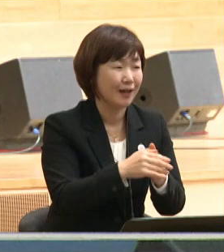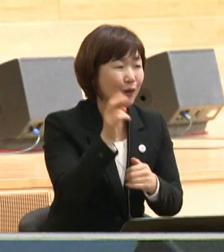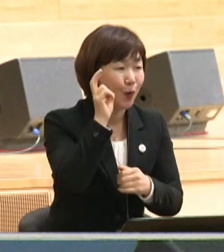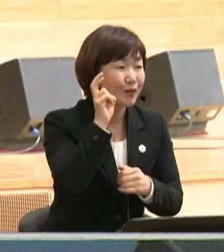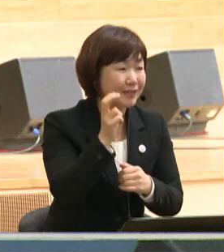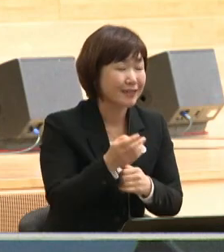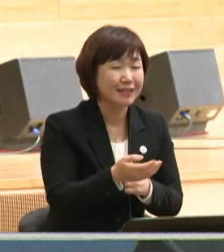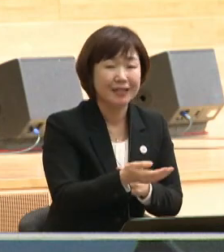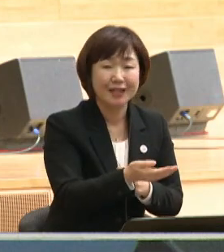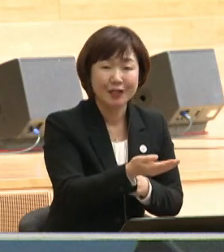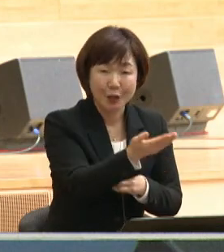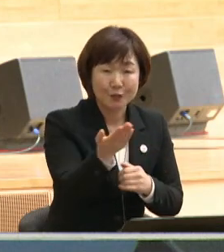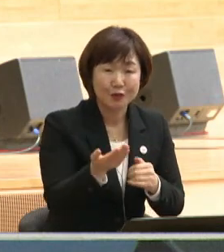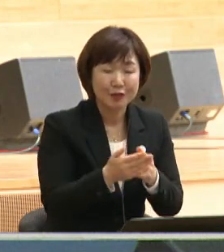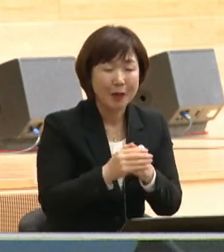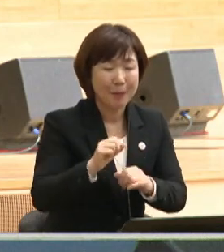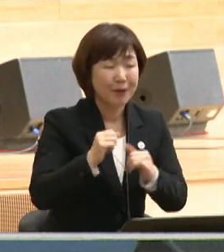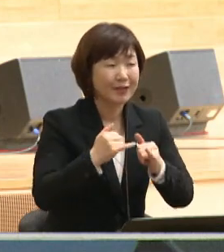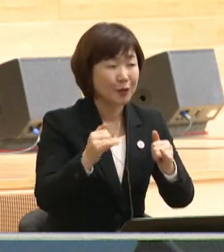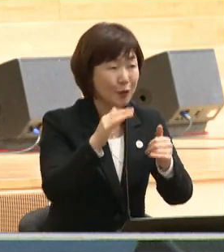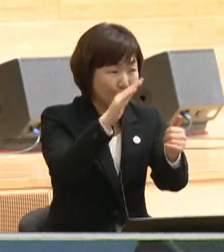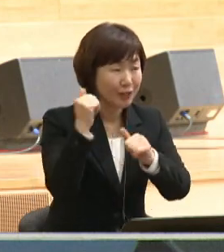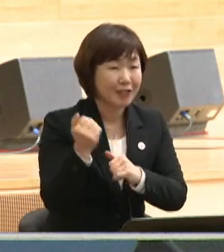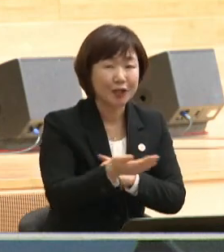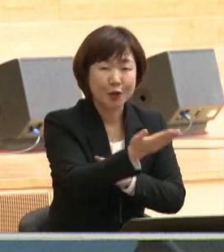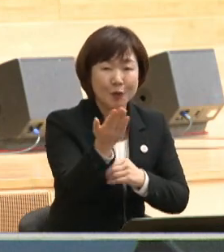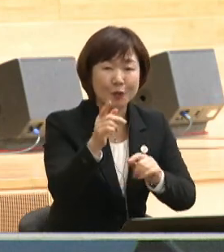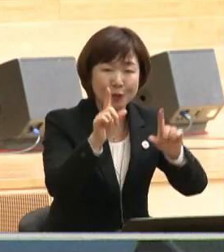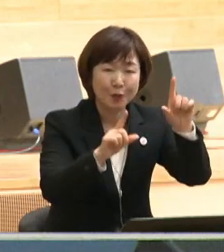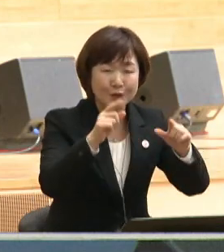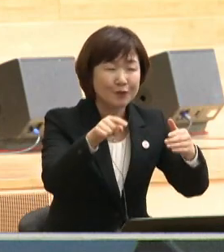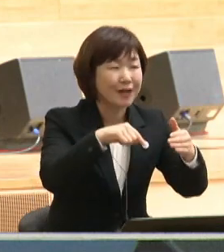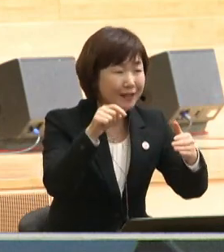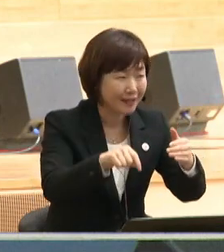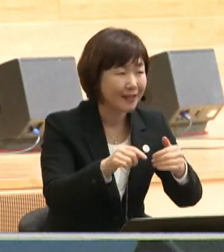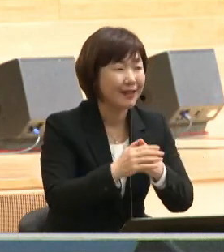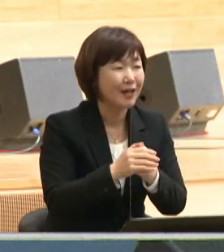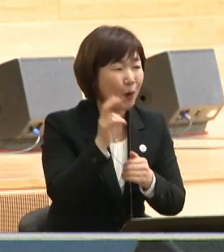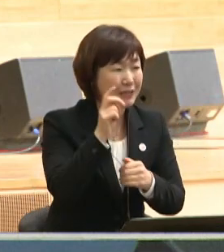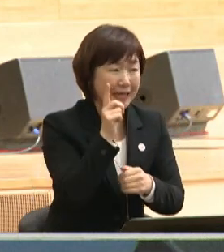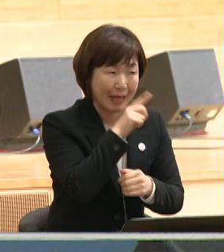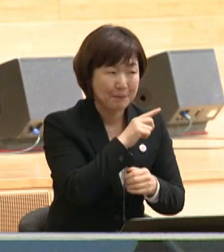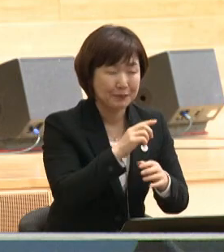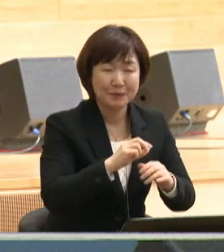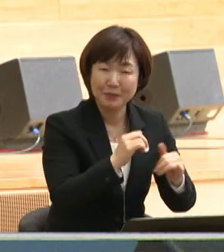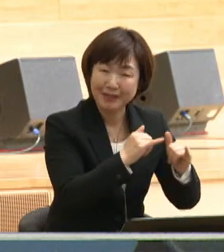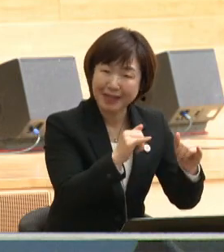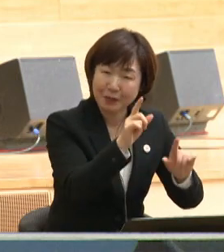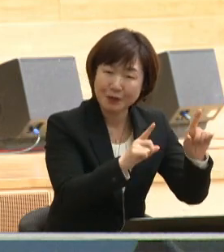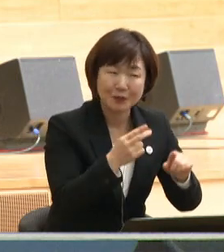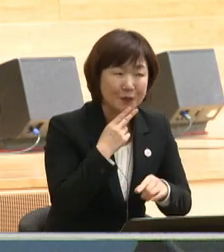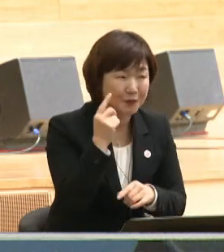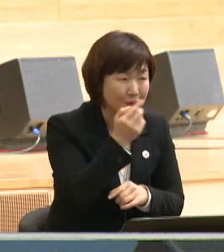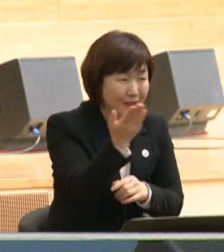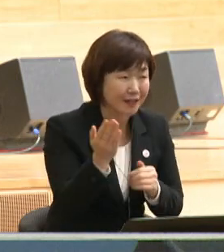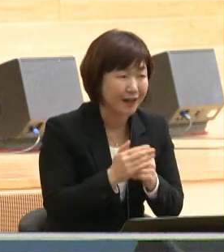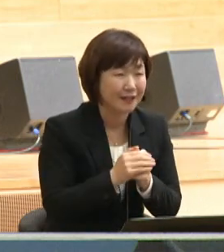여러분 병사로 부른 받은 여러분들의 모습 가운데에 혹시 이러한 모습들이 있지는 않습니까 아니